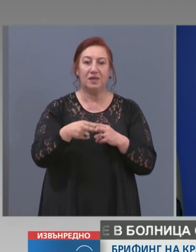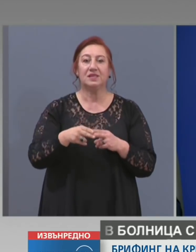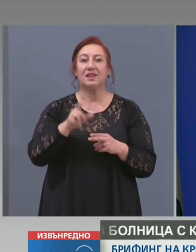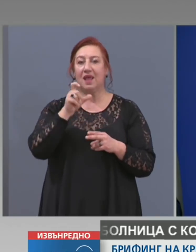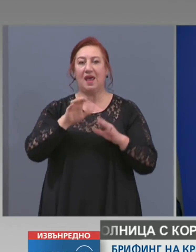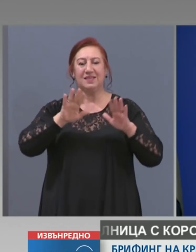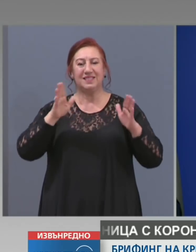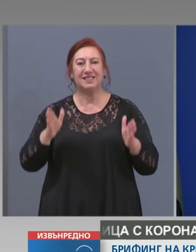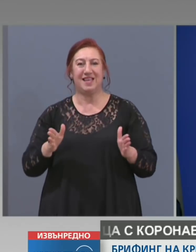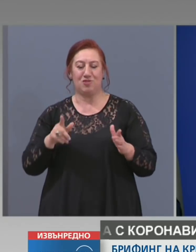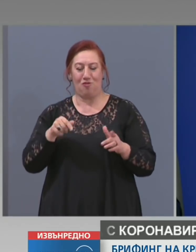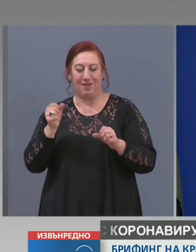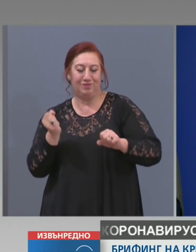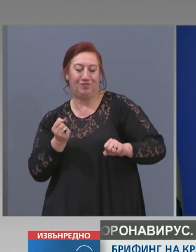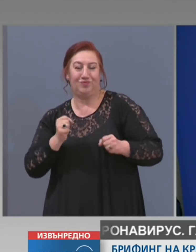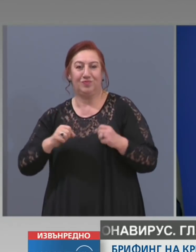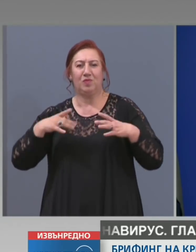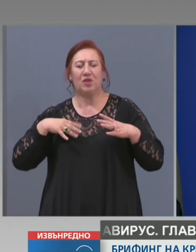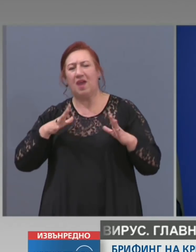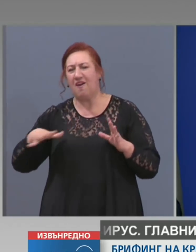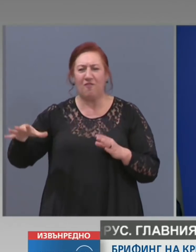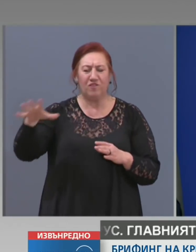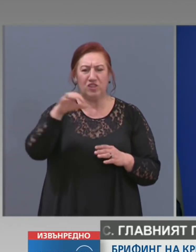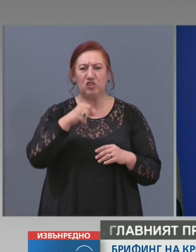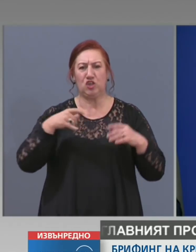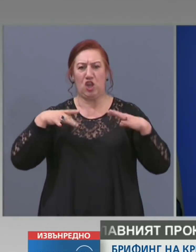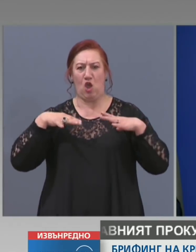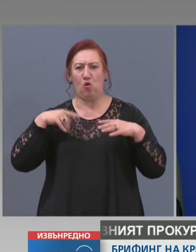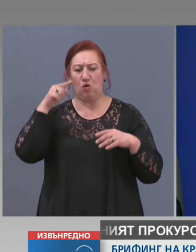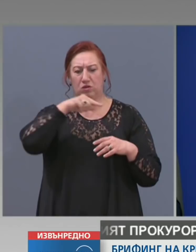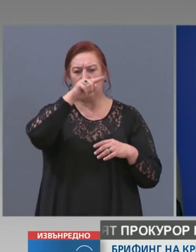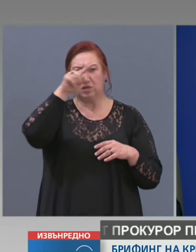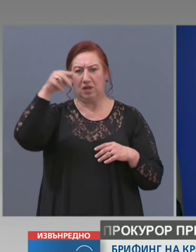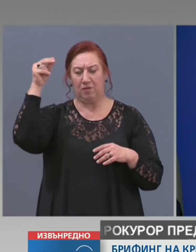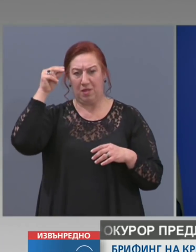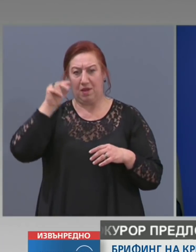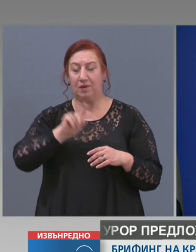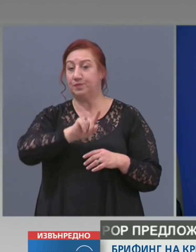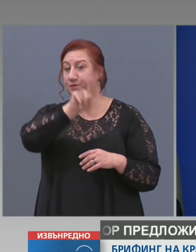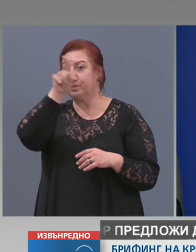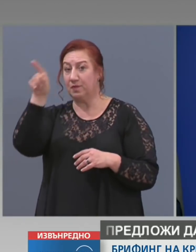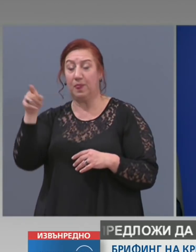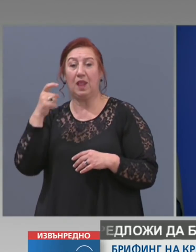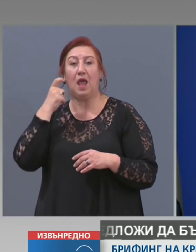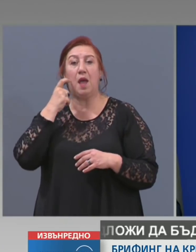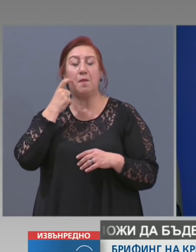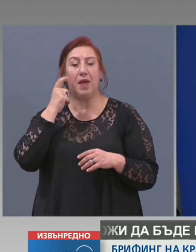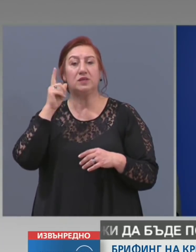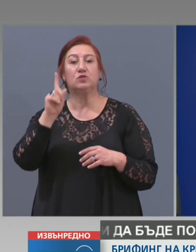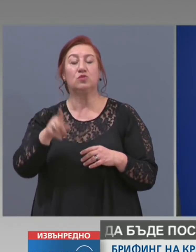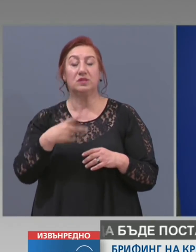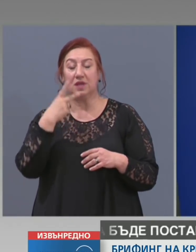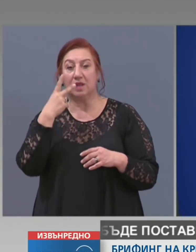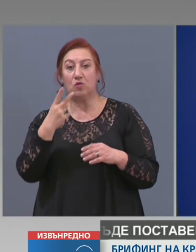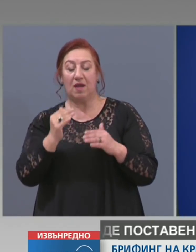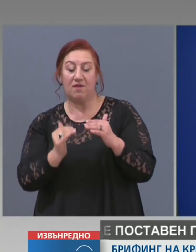във всичките наши ски курорти. В Банско се получава тревожна тенденция към нарастване